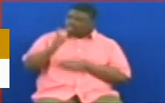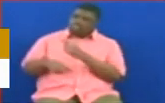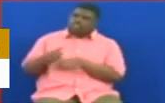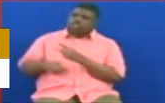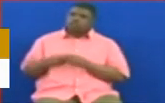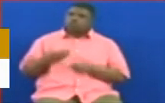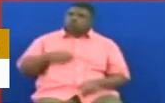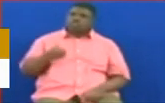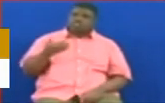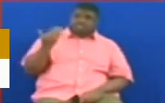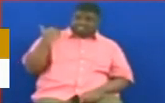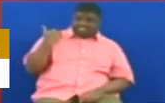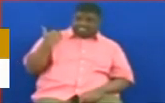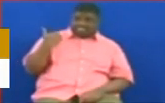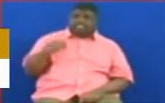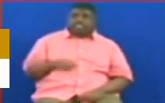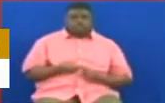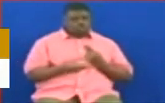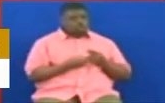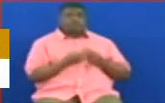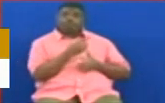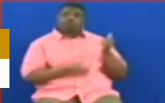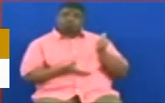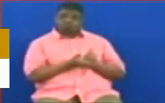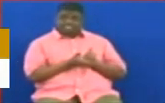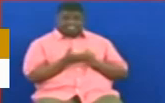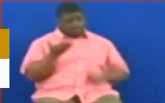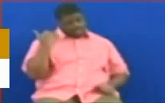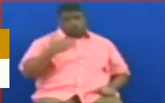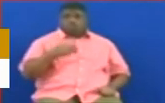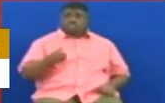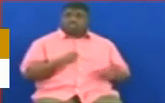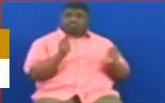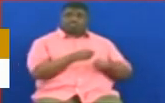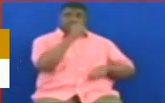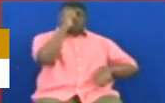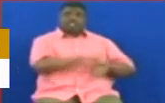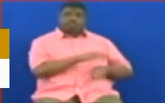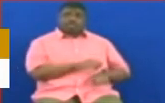aliyekuwa waziri wa mifugo wakati huo Dr. John Pombe Joseph Magufuli alikamata hiyo meli